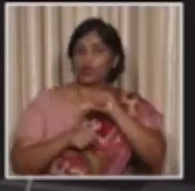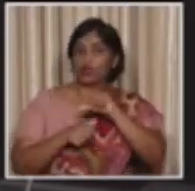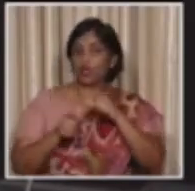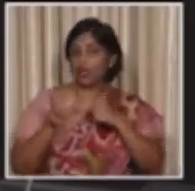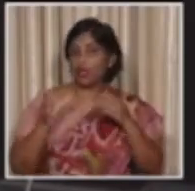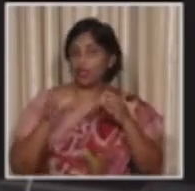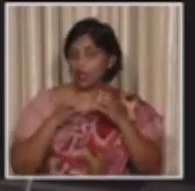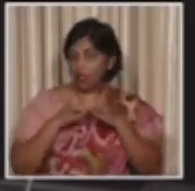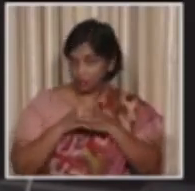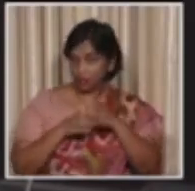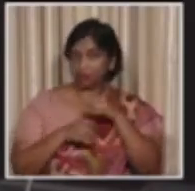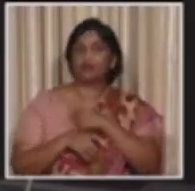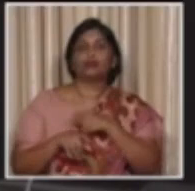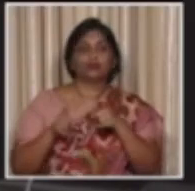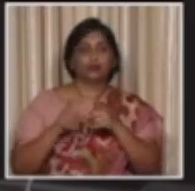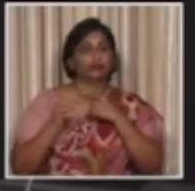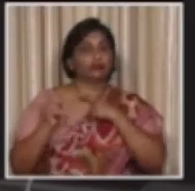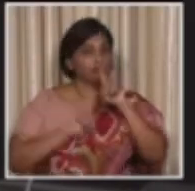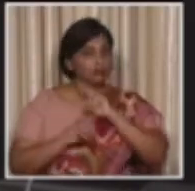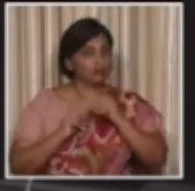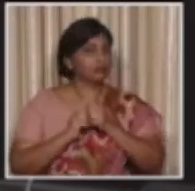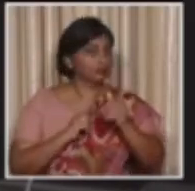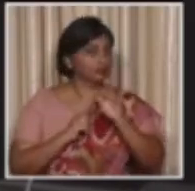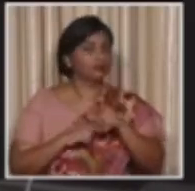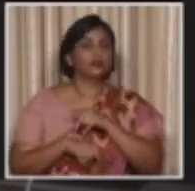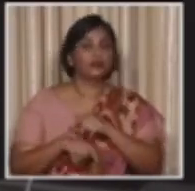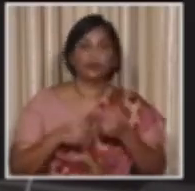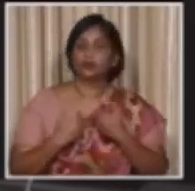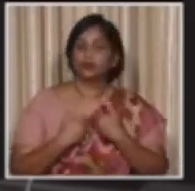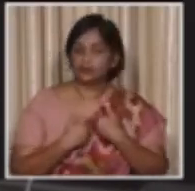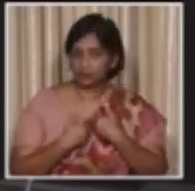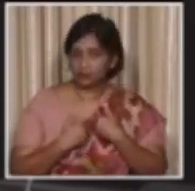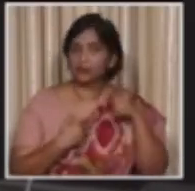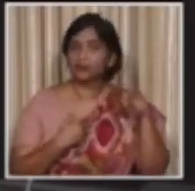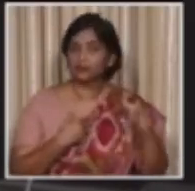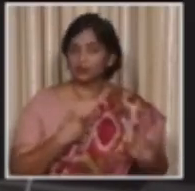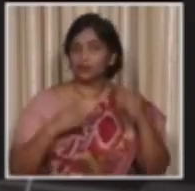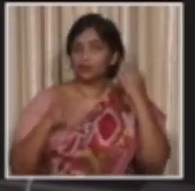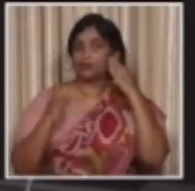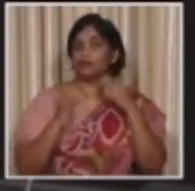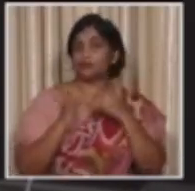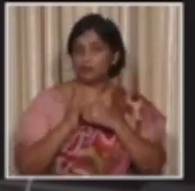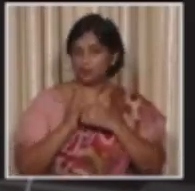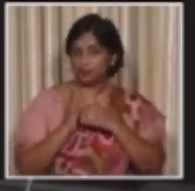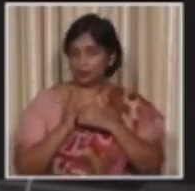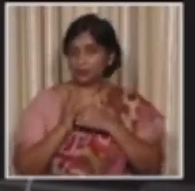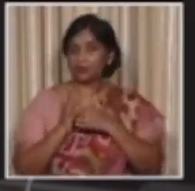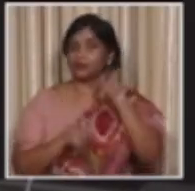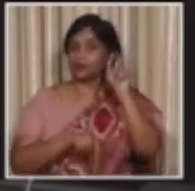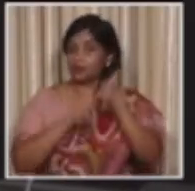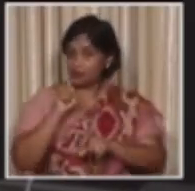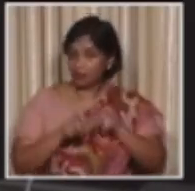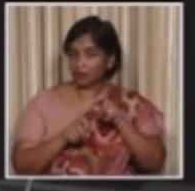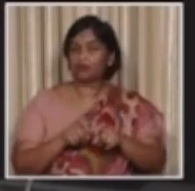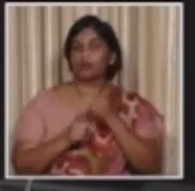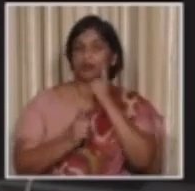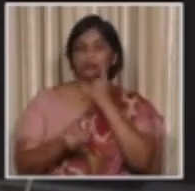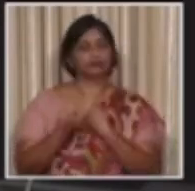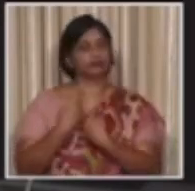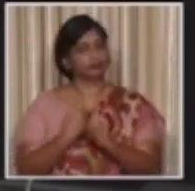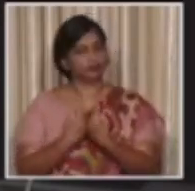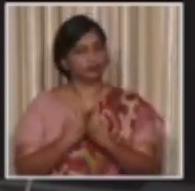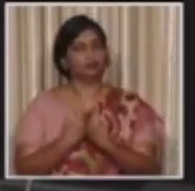සම්බන්ධයෙන් විත් එක සාකච්ඡා කරලා ඒ කටයුතු ක්‍රියාත්මක කරනවා. ඒ වගේම අපි මේ ක්ෂේත්‍රවල අයව නියාමනය